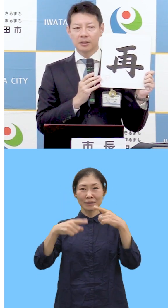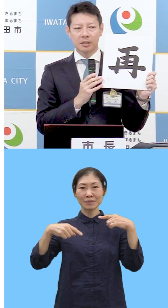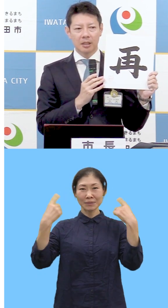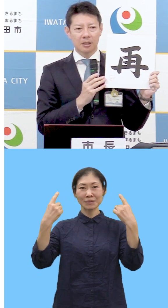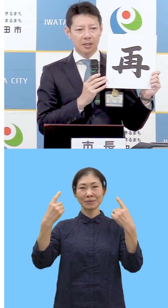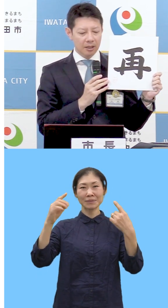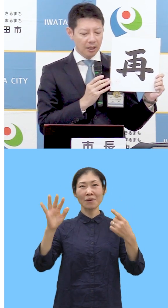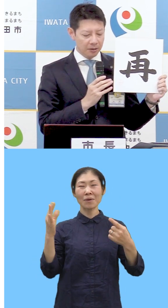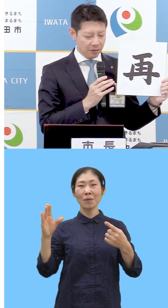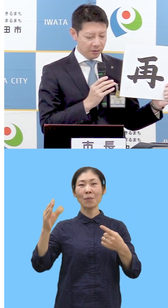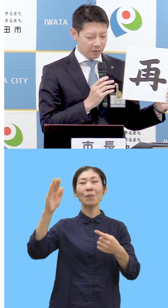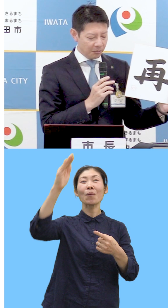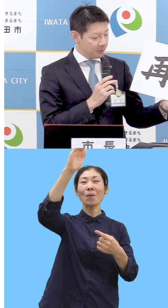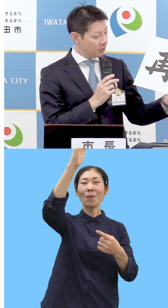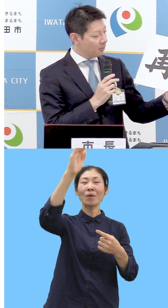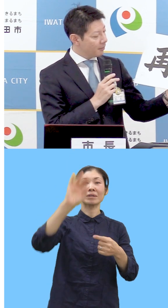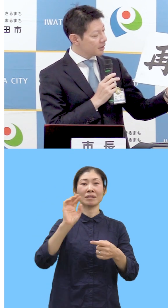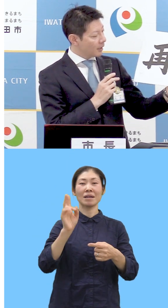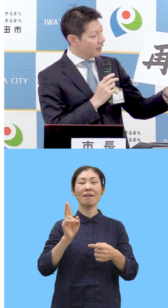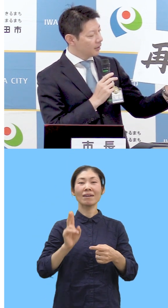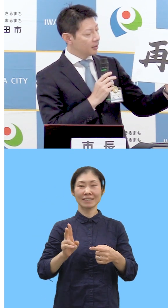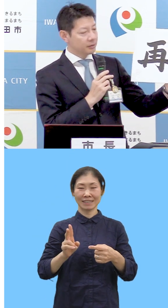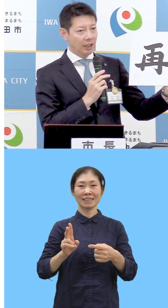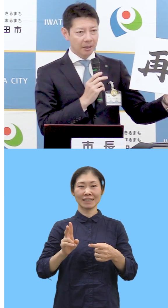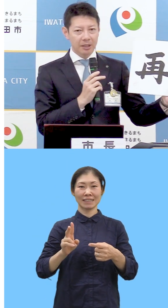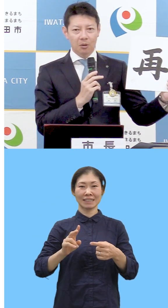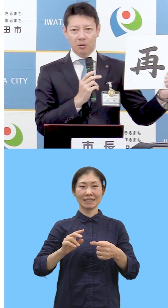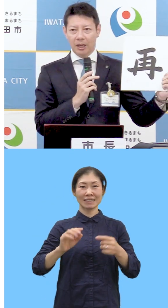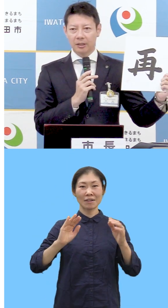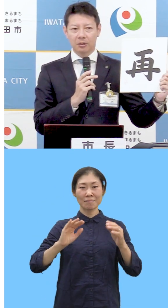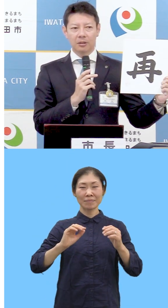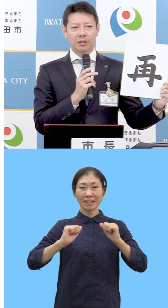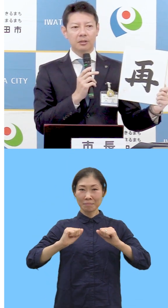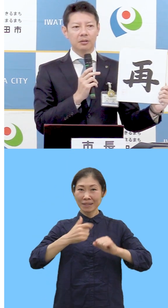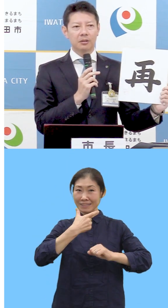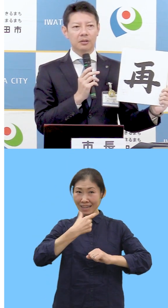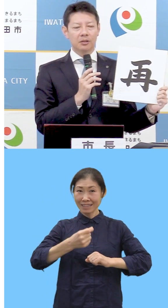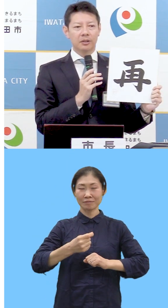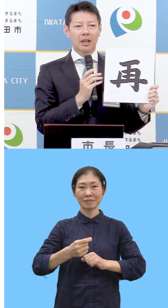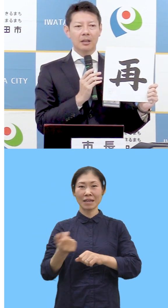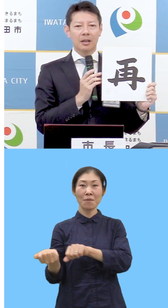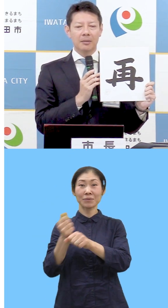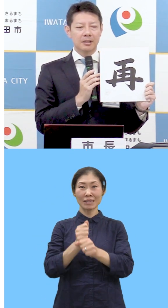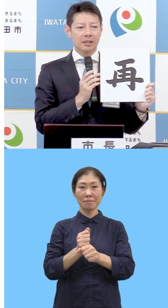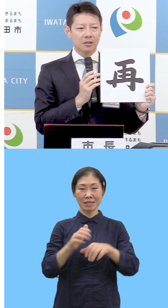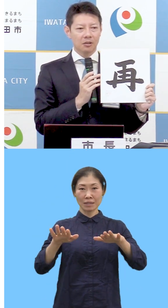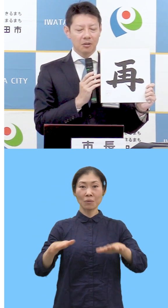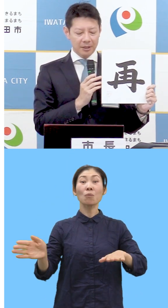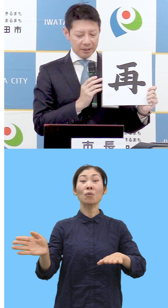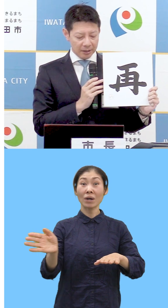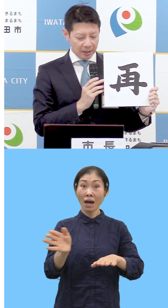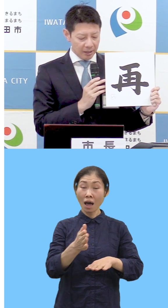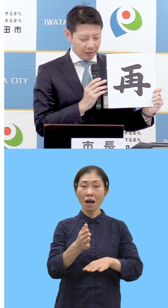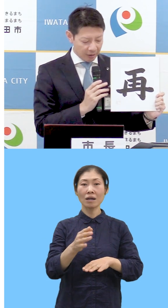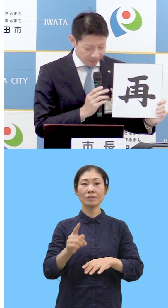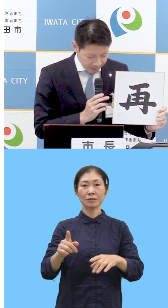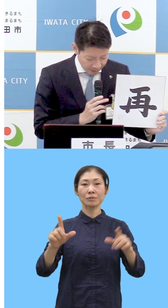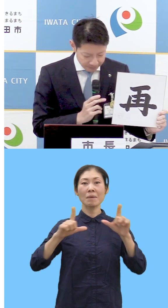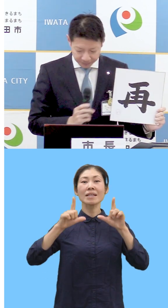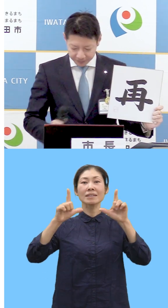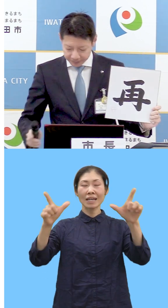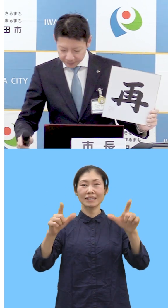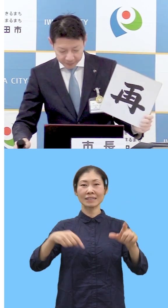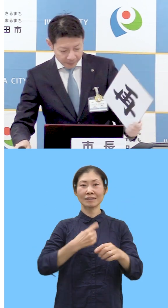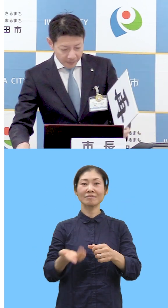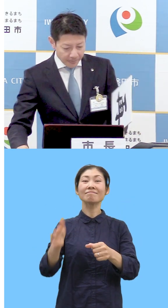するという1年にしていきたいという思いも込めまして、再びここからという、そんなメッセージを込めさせていただき